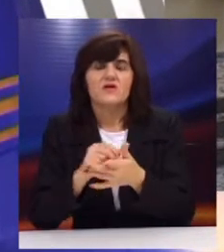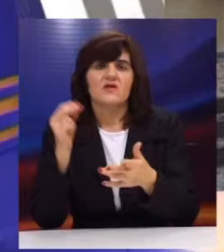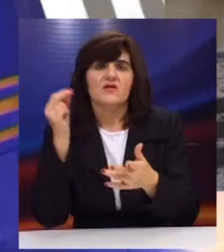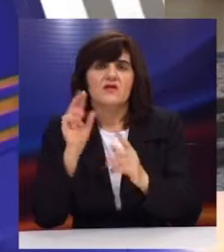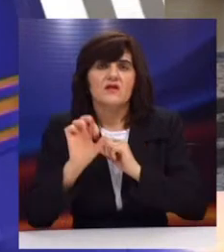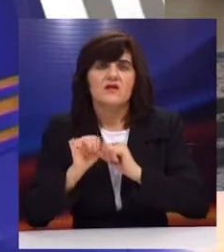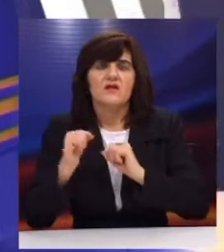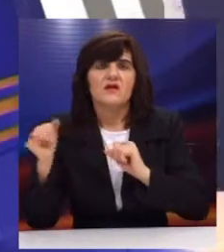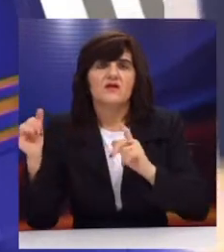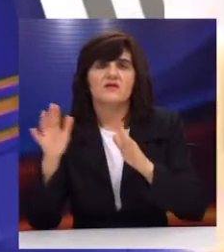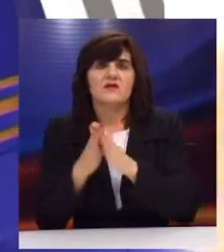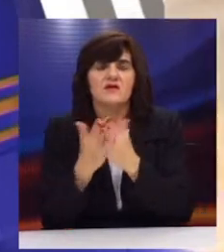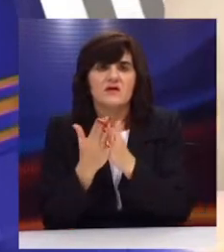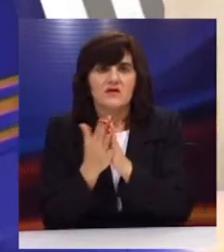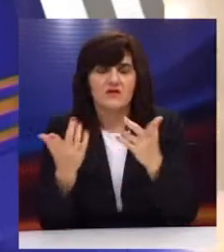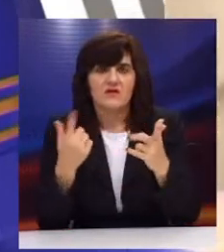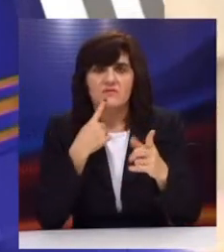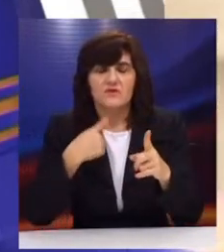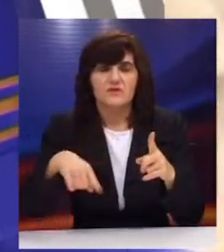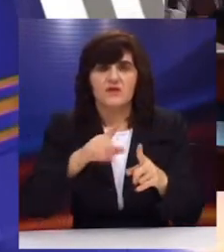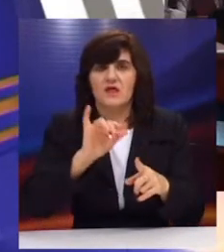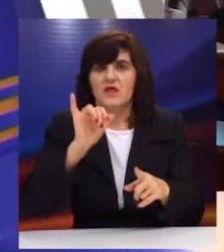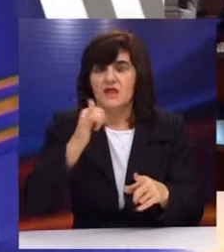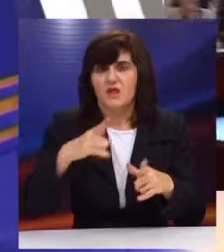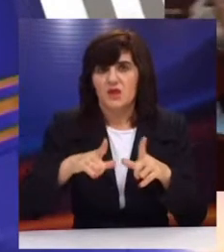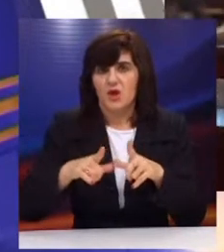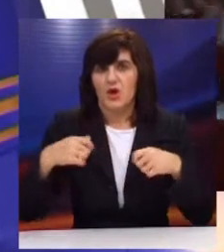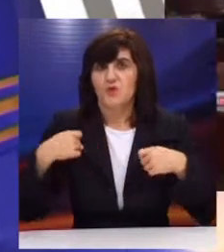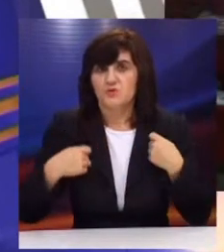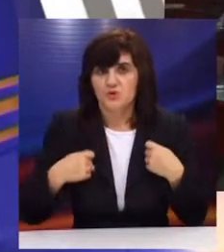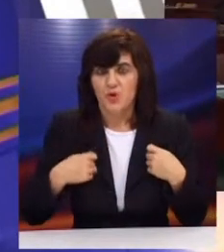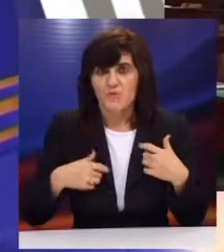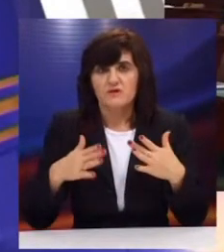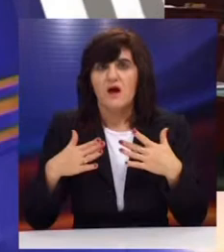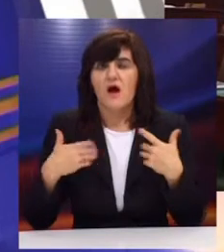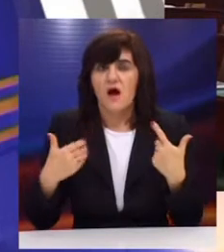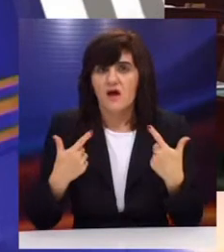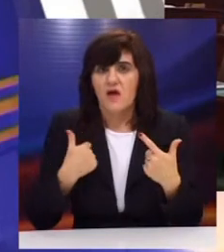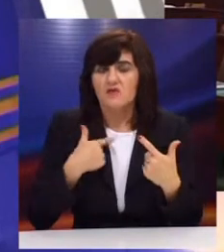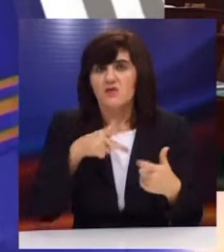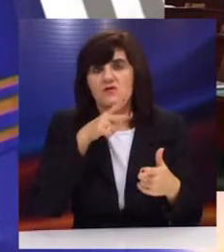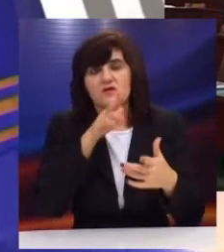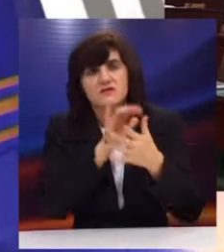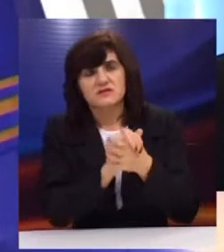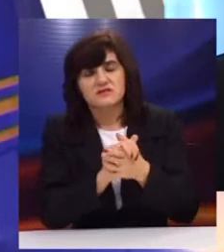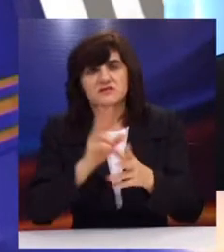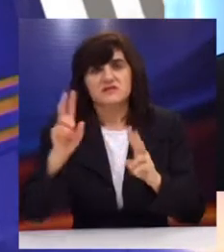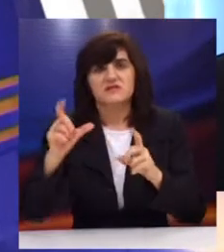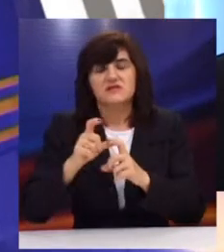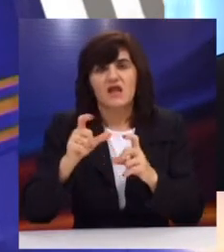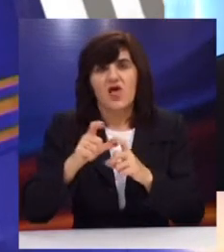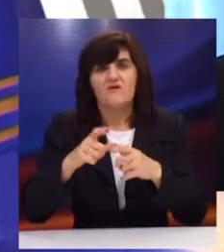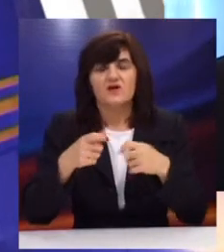stručnih i naučnih publikacija. I s obzirom da smo u Subotici, rado bi sarađivali i sa